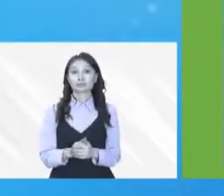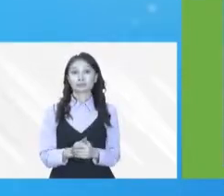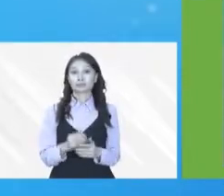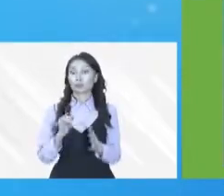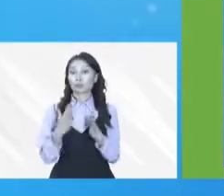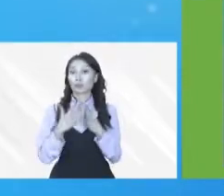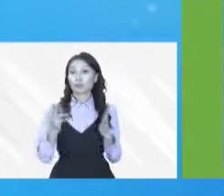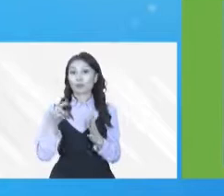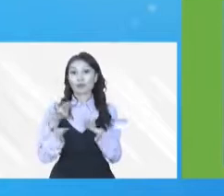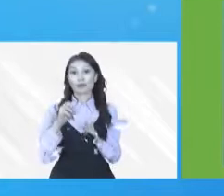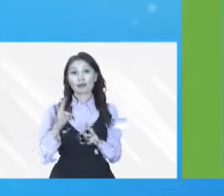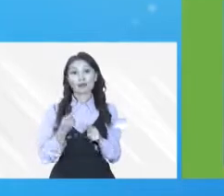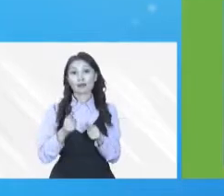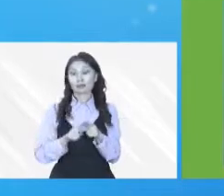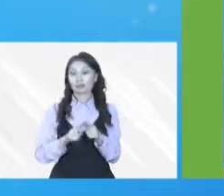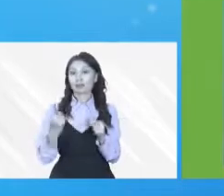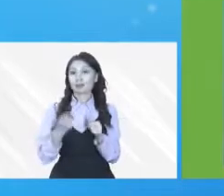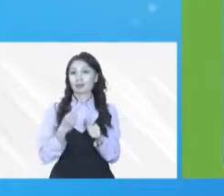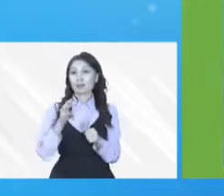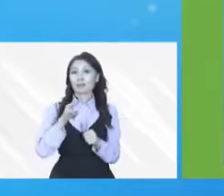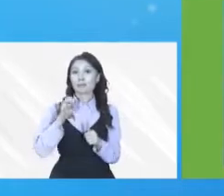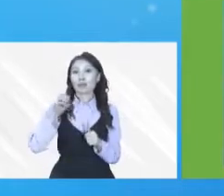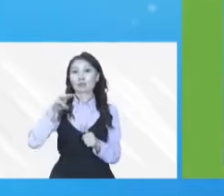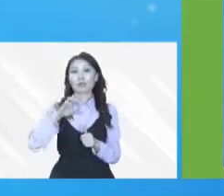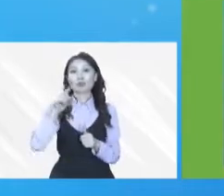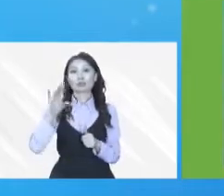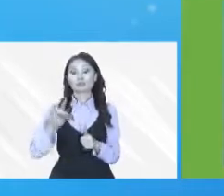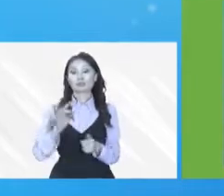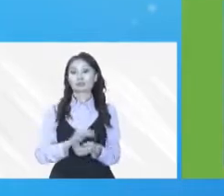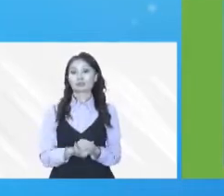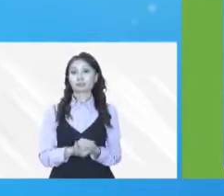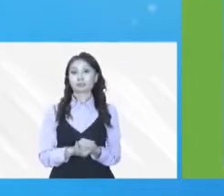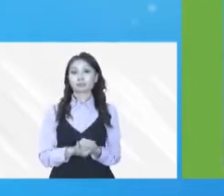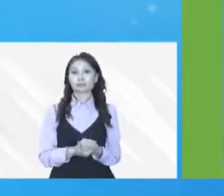У большинства клеток этот процесс называется митозом.